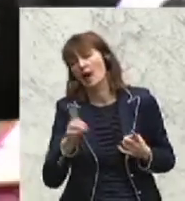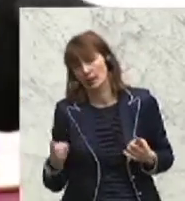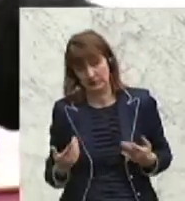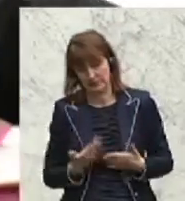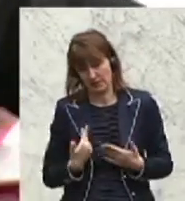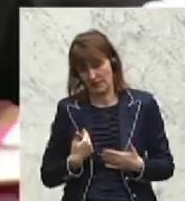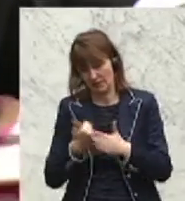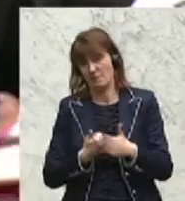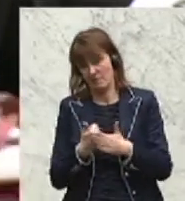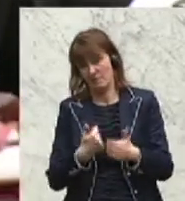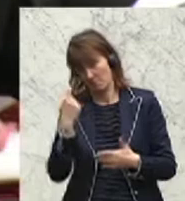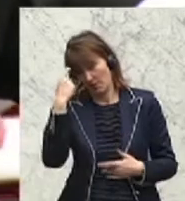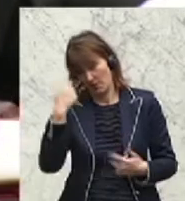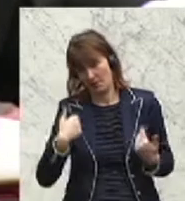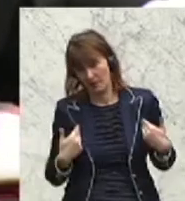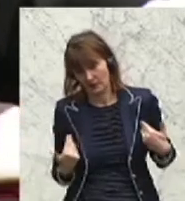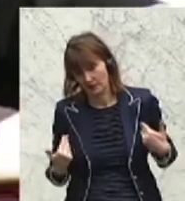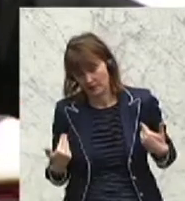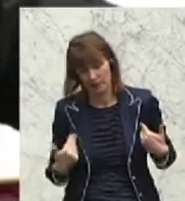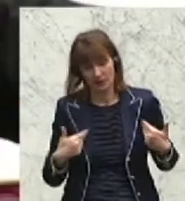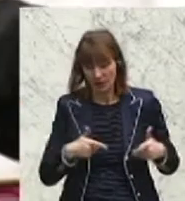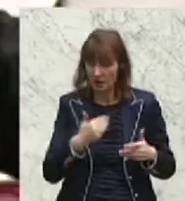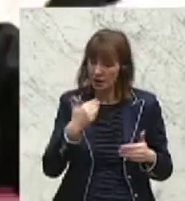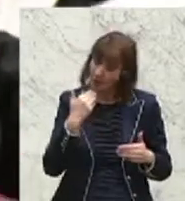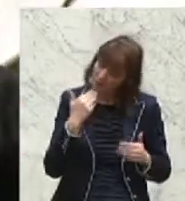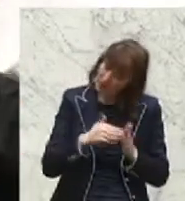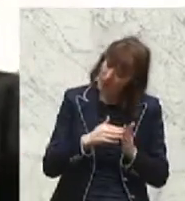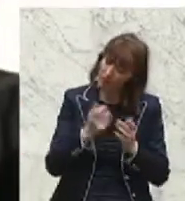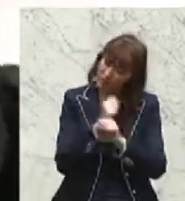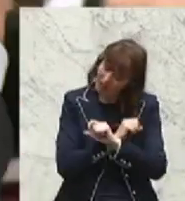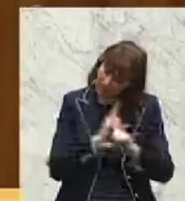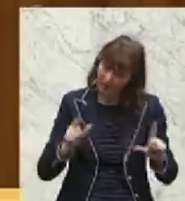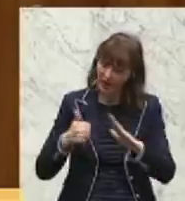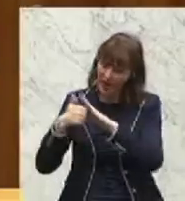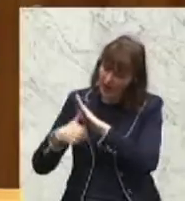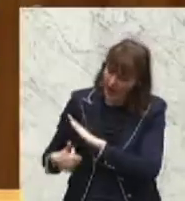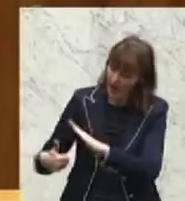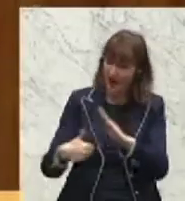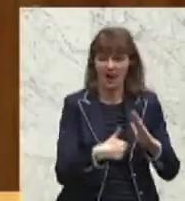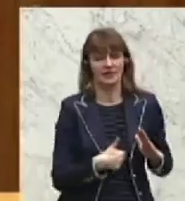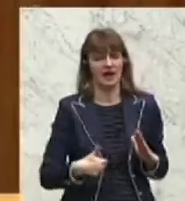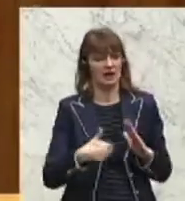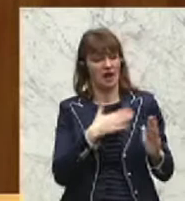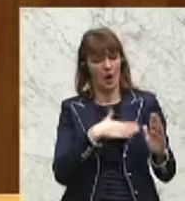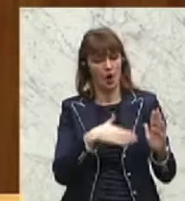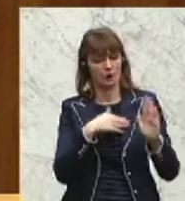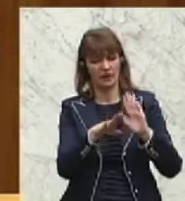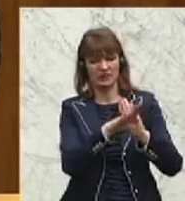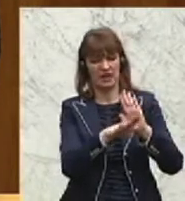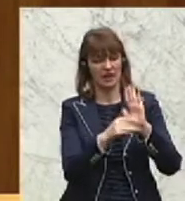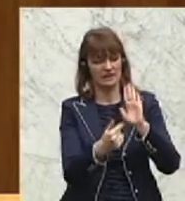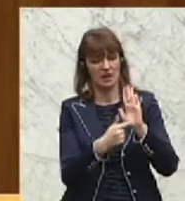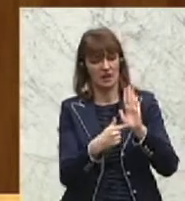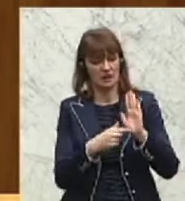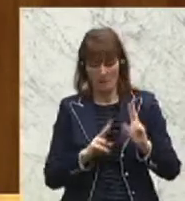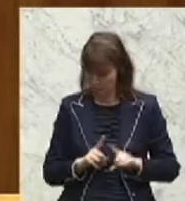es einheitliche und klare Ausweisregeln gibt. Wenn das nicht der Fall ist, kann das gar nicht nachvollzogen werden, was wir in